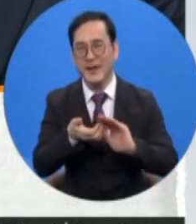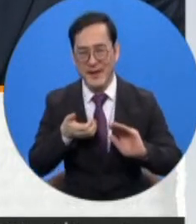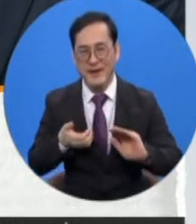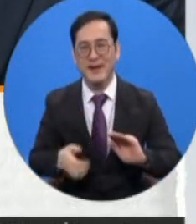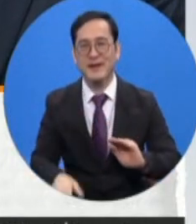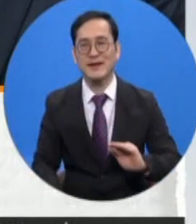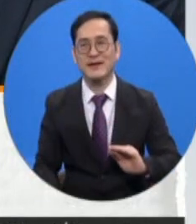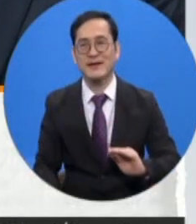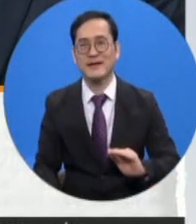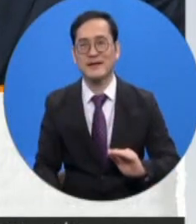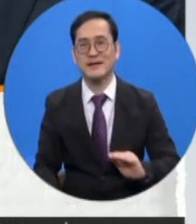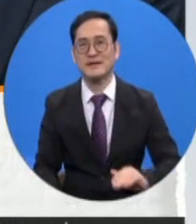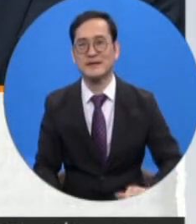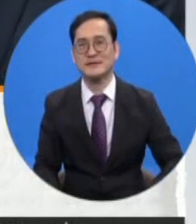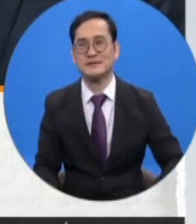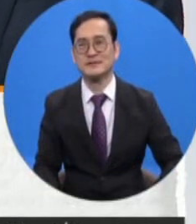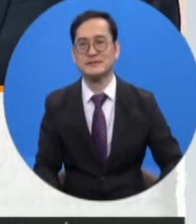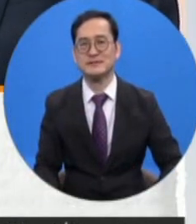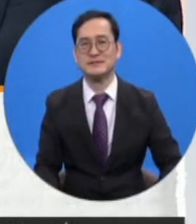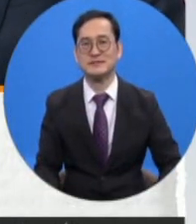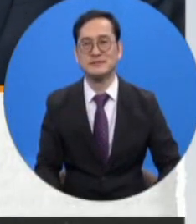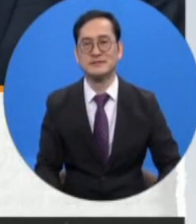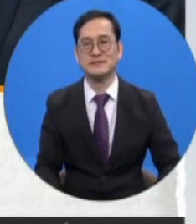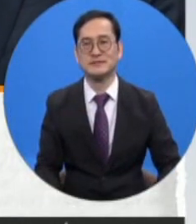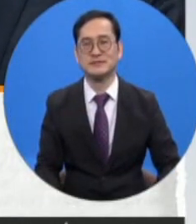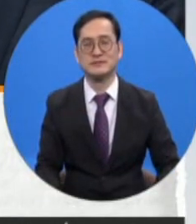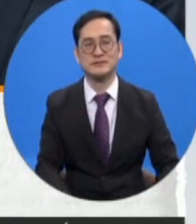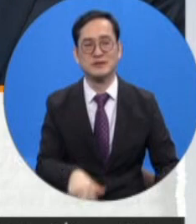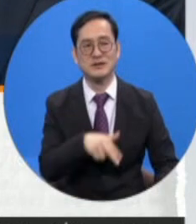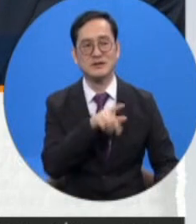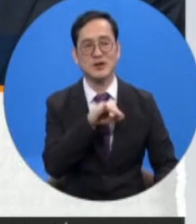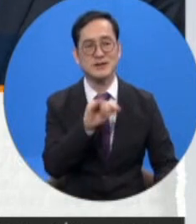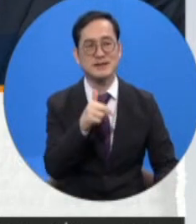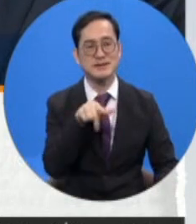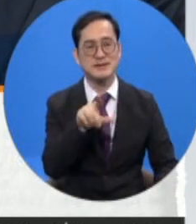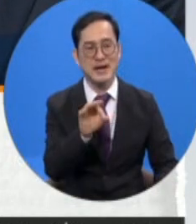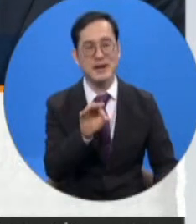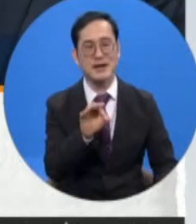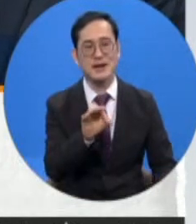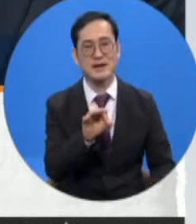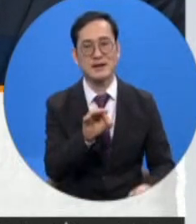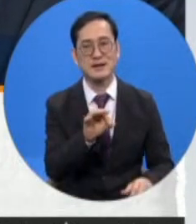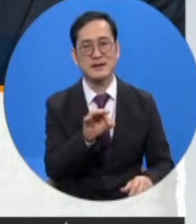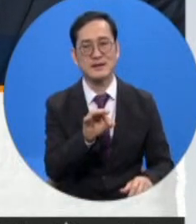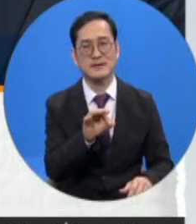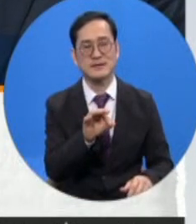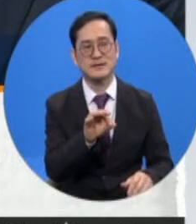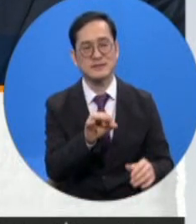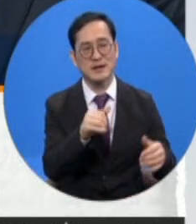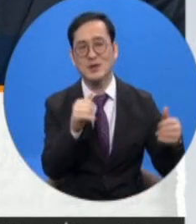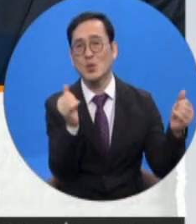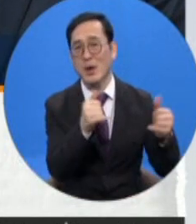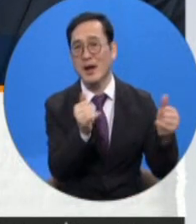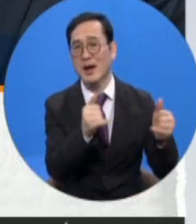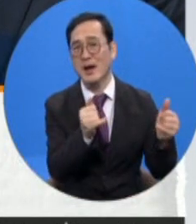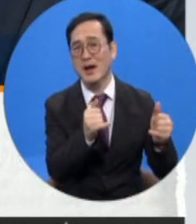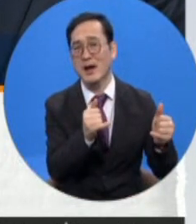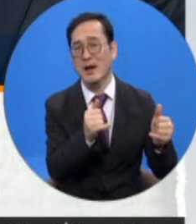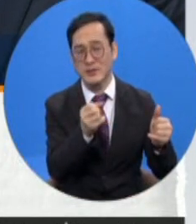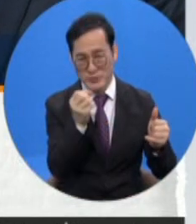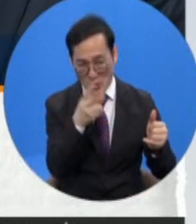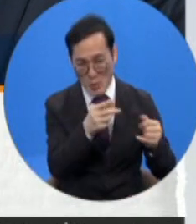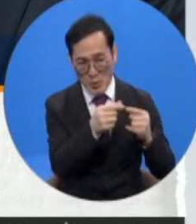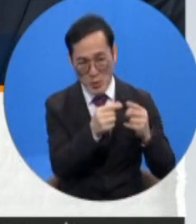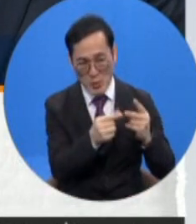후보 선대위의 비서실 부실장과 통화한 사실이 이미 확인이 됐죠. 그런데 정진상 부실장뿐이 아니라 이재명